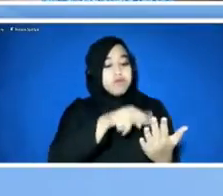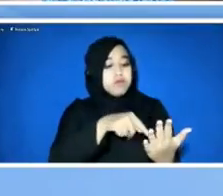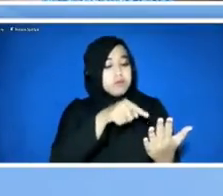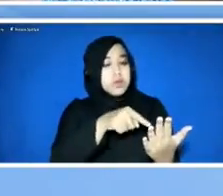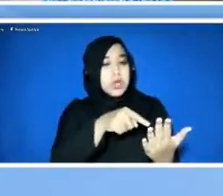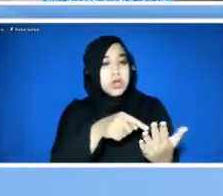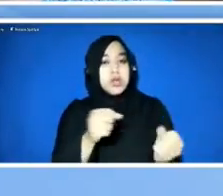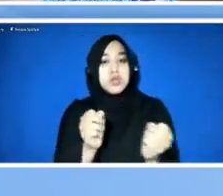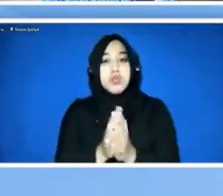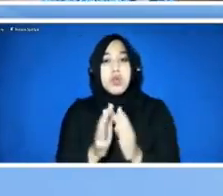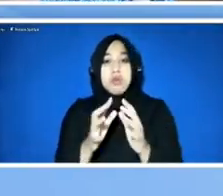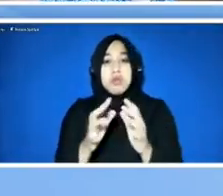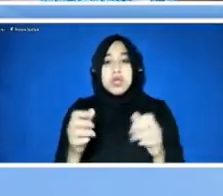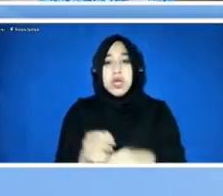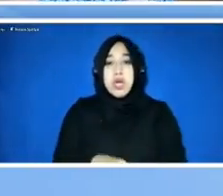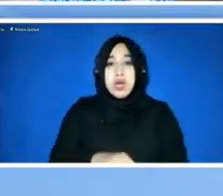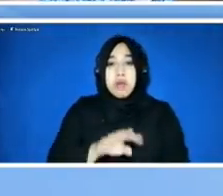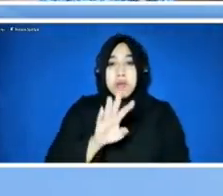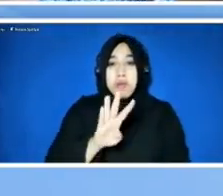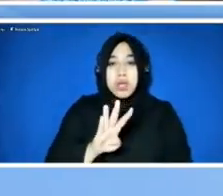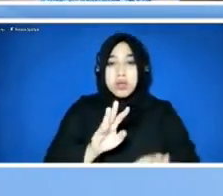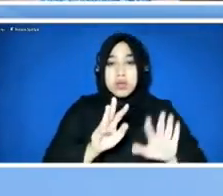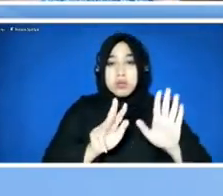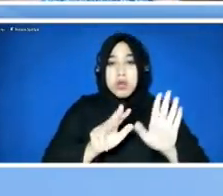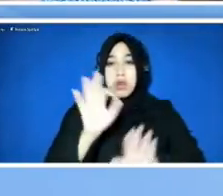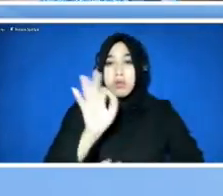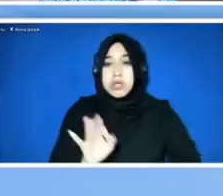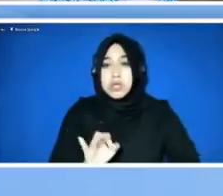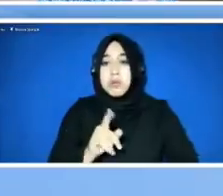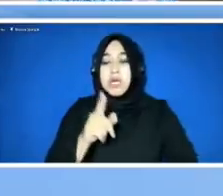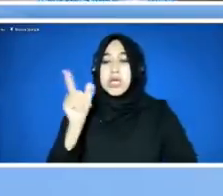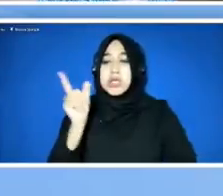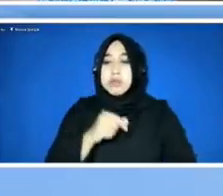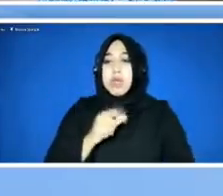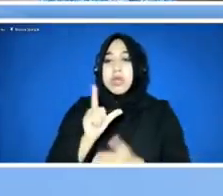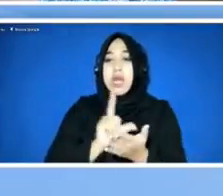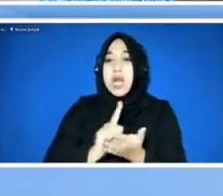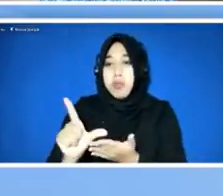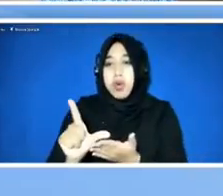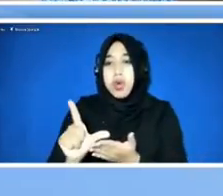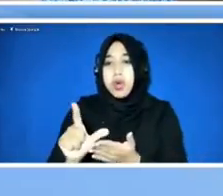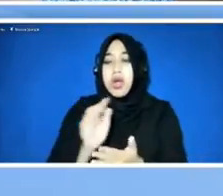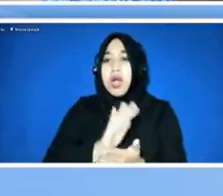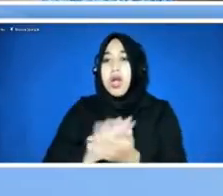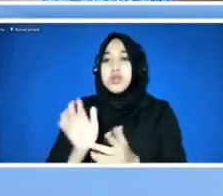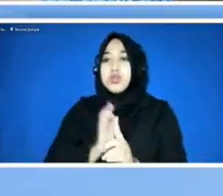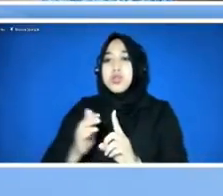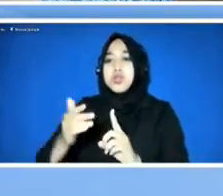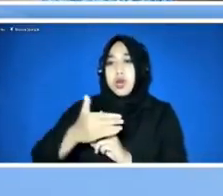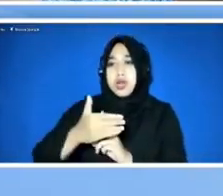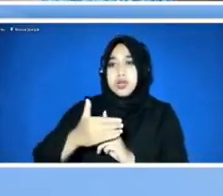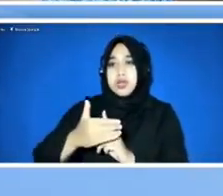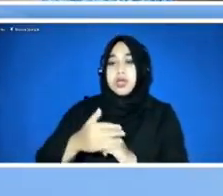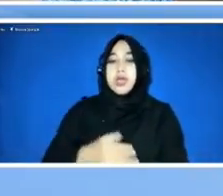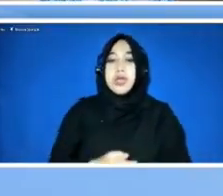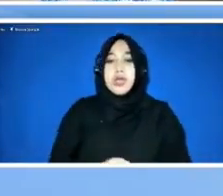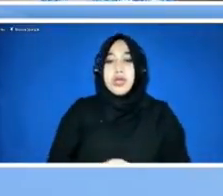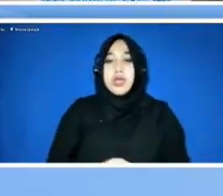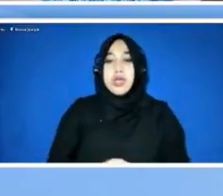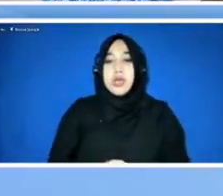paling besar itu 49% yang mengatakan bahwa mereka akan segera melapor dan mengisolasi diri. Ini adalah upaya volunteer atau self